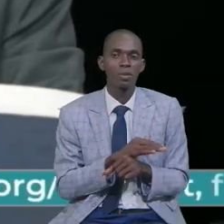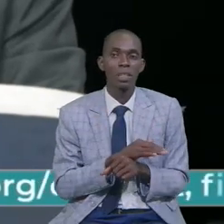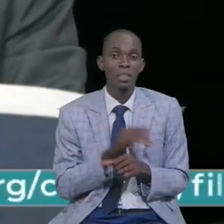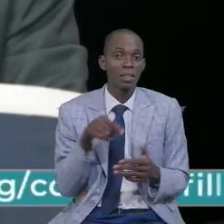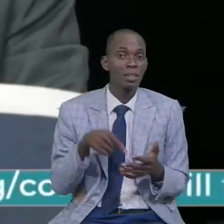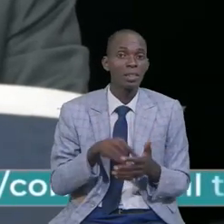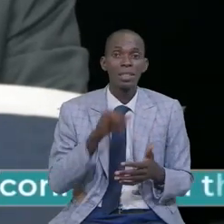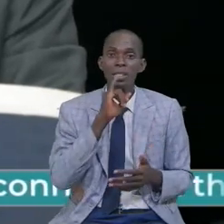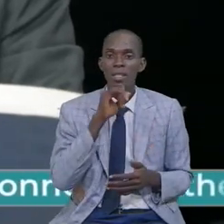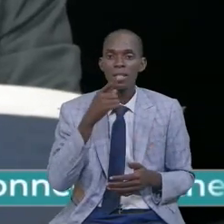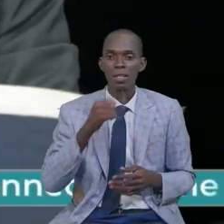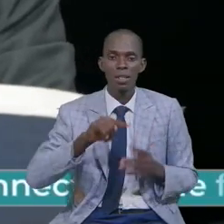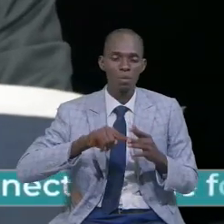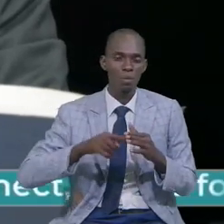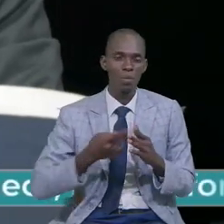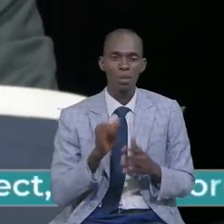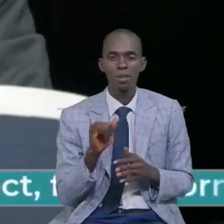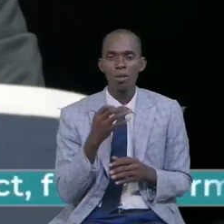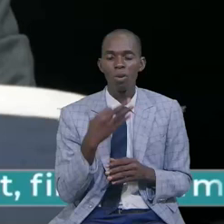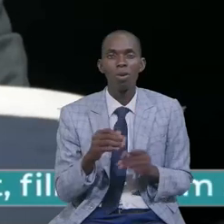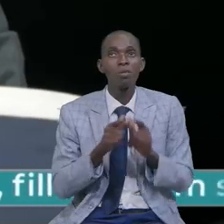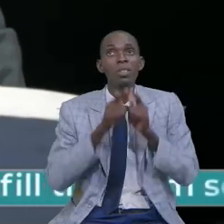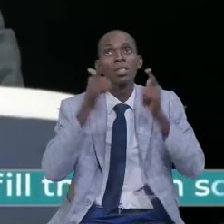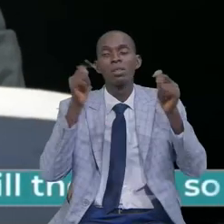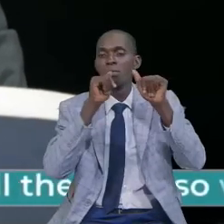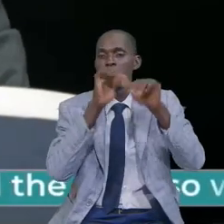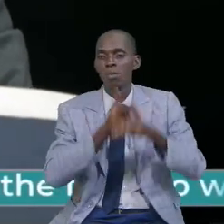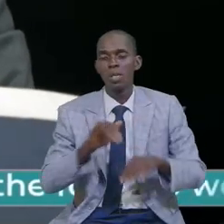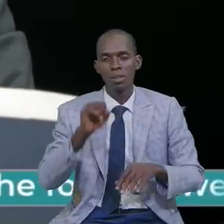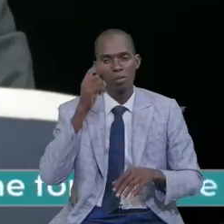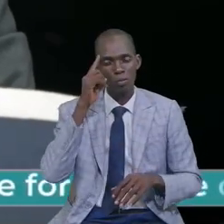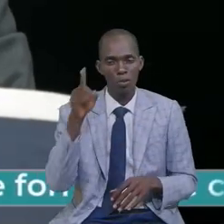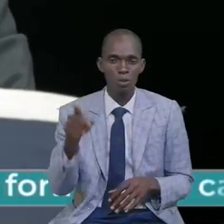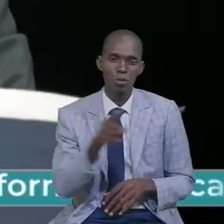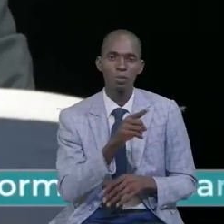Voici le commencement de grandes bénédictions pour vous.